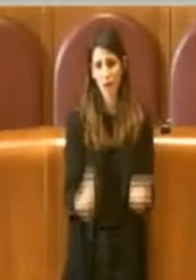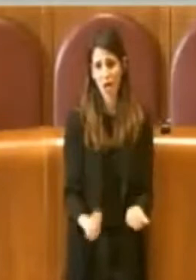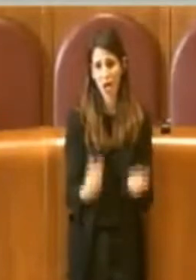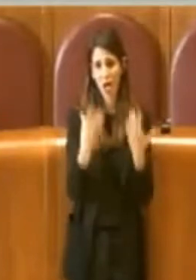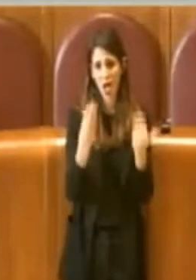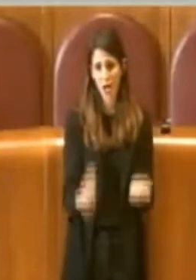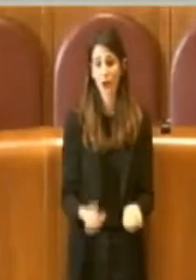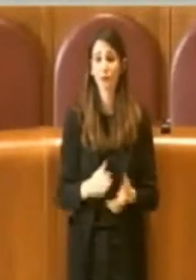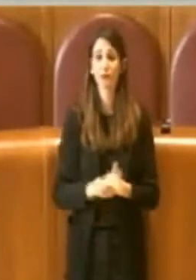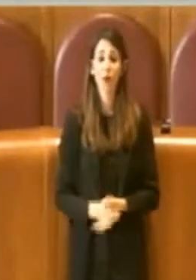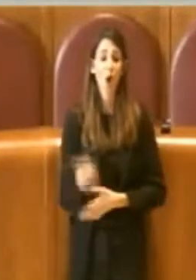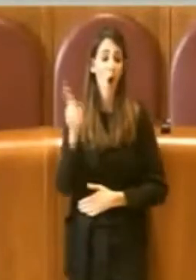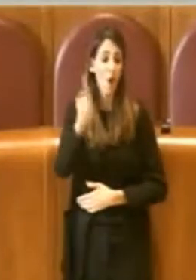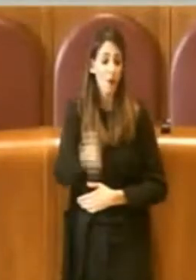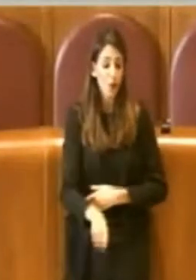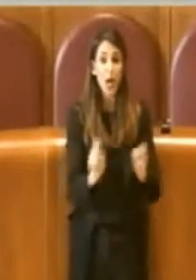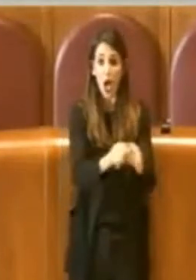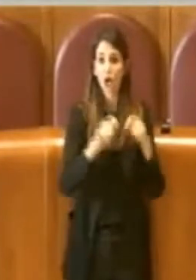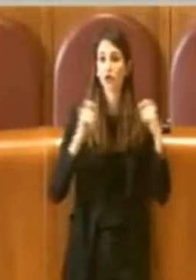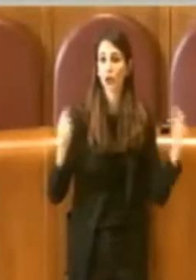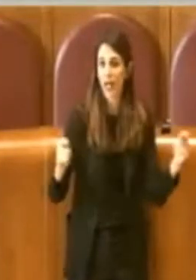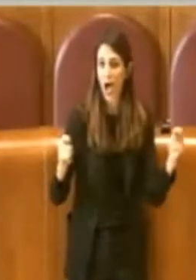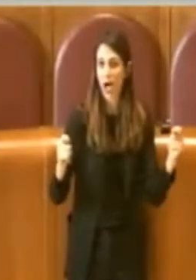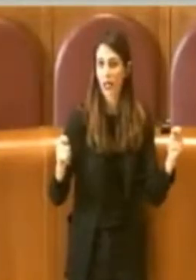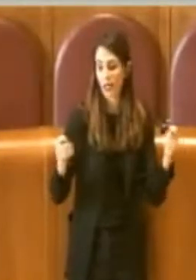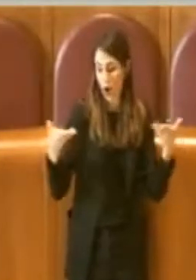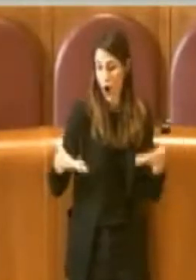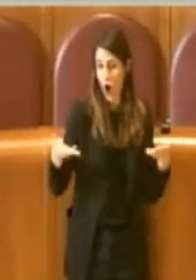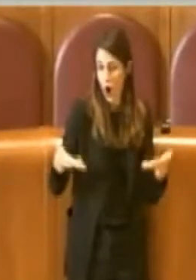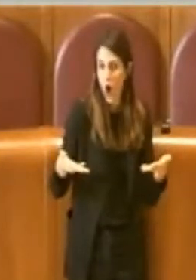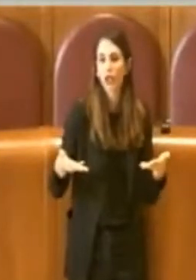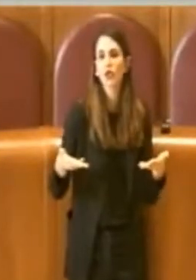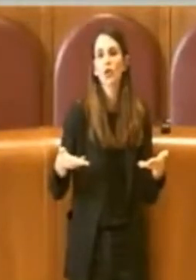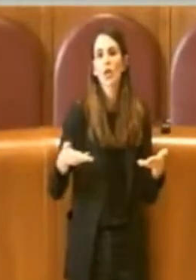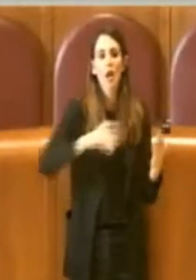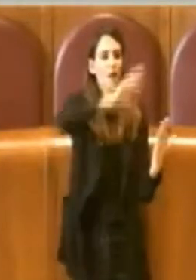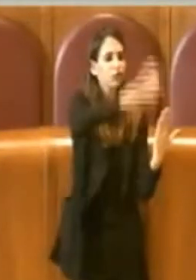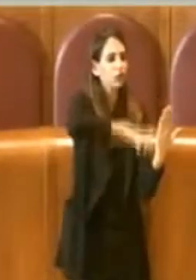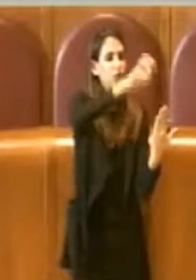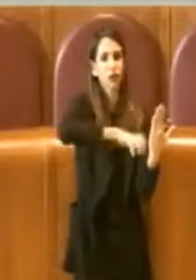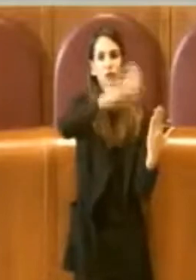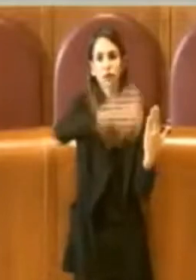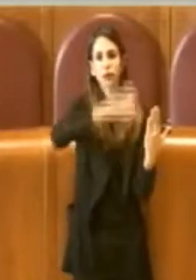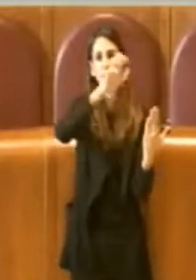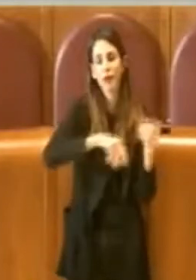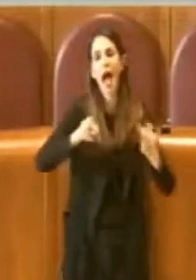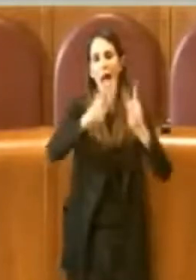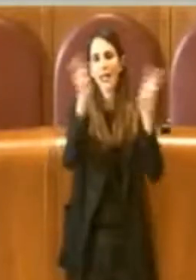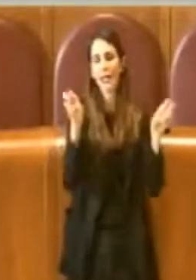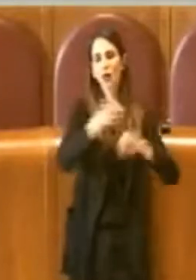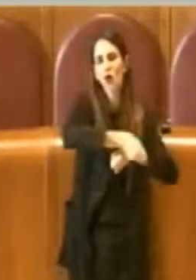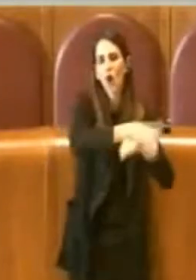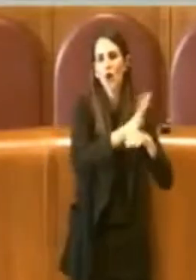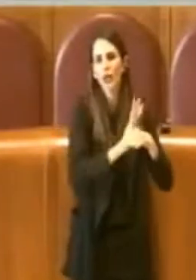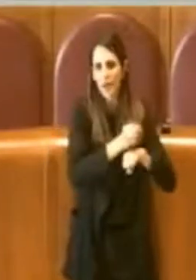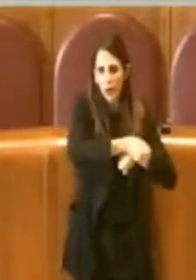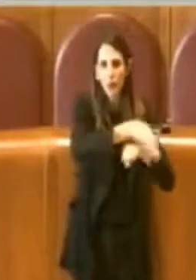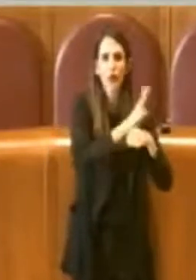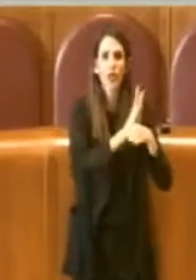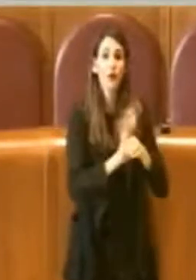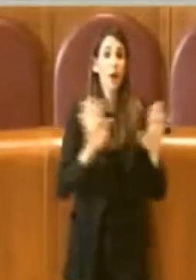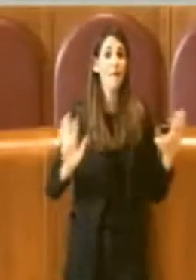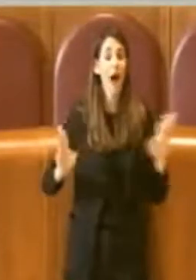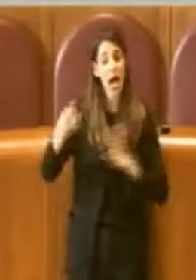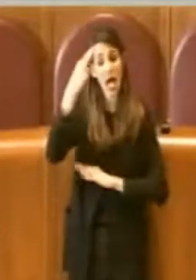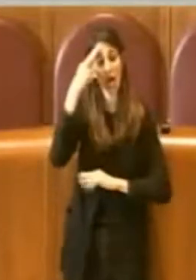impegnate a parlare di virus, di morti, per carità, un tema assolutamente importante per il nostro paese, però va ricordato che ogni